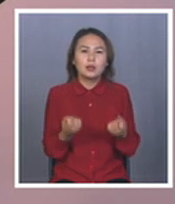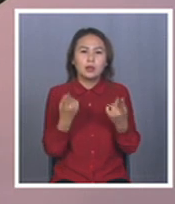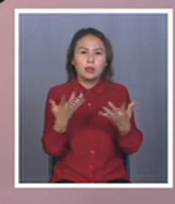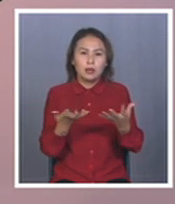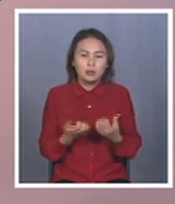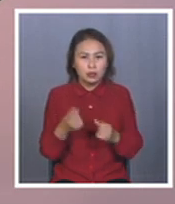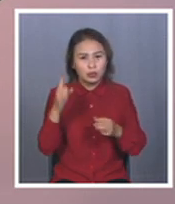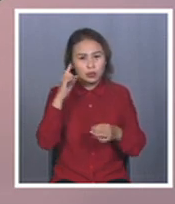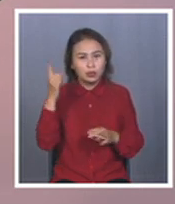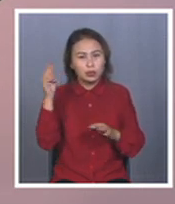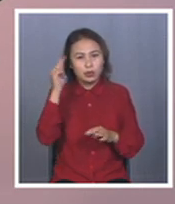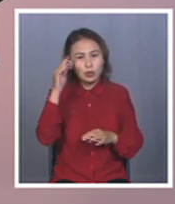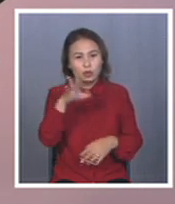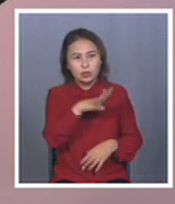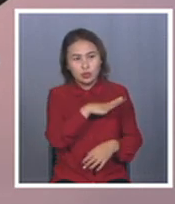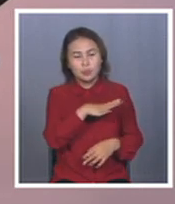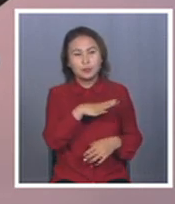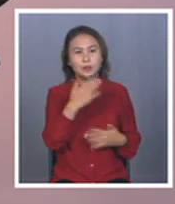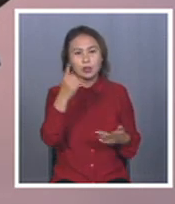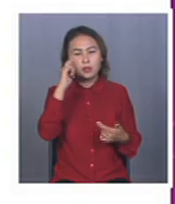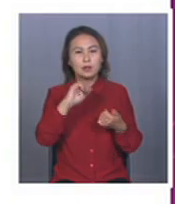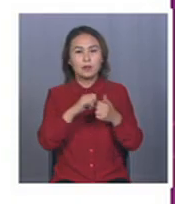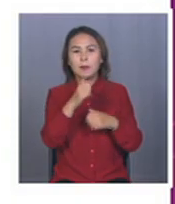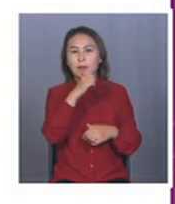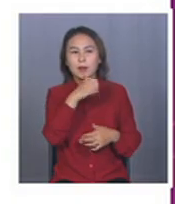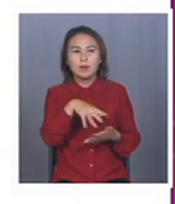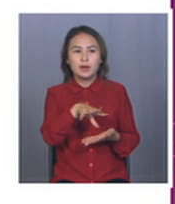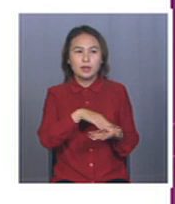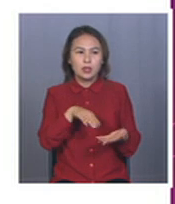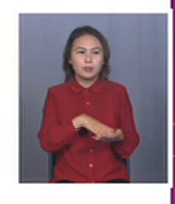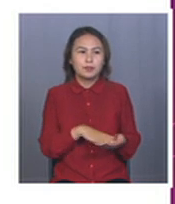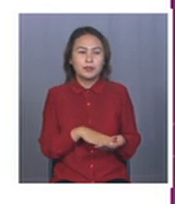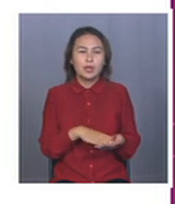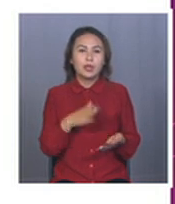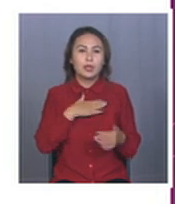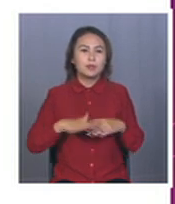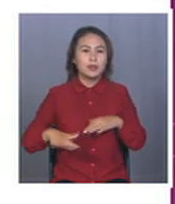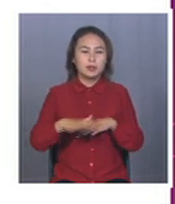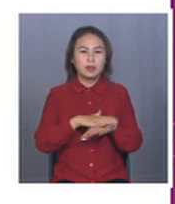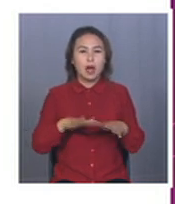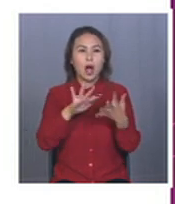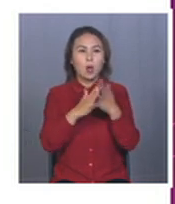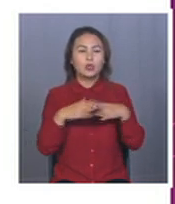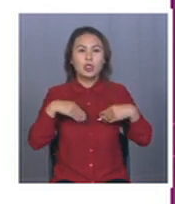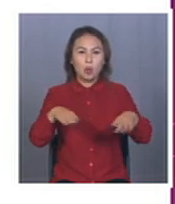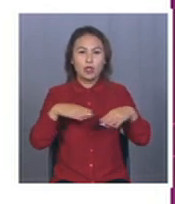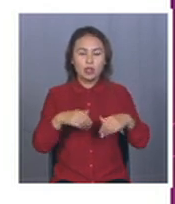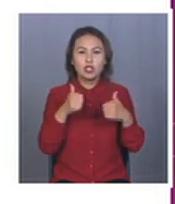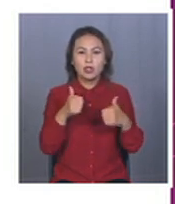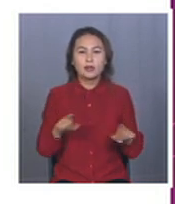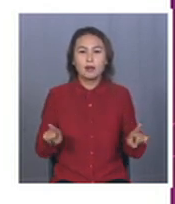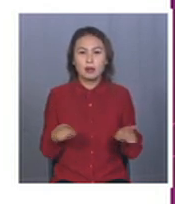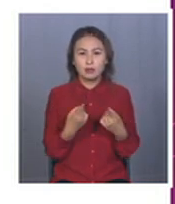үйрендіңдер. Олай болса, еске түсіріп қайталайық. Елімізде ауыл шаруашылығы жақсы қолға